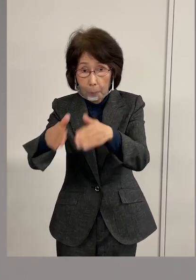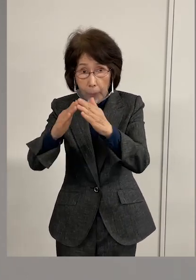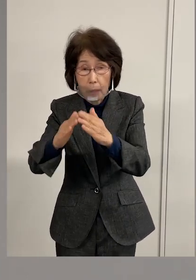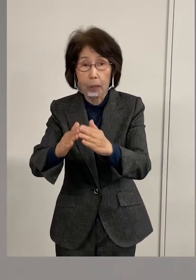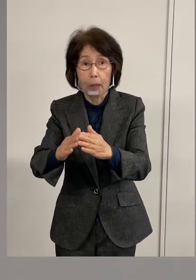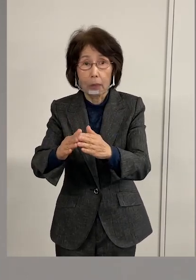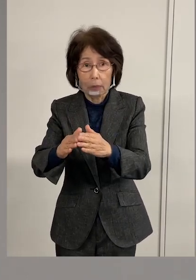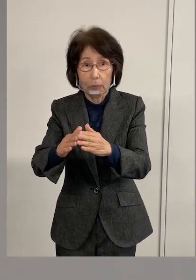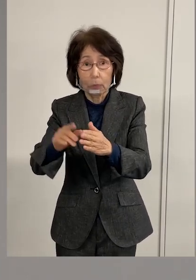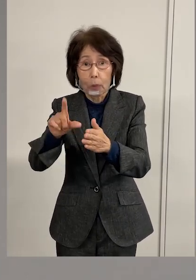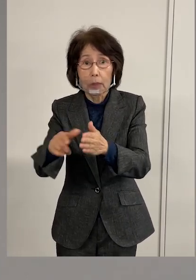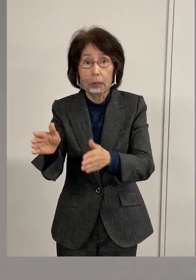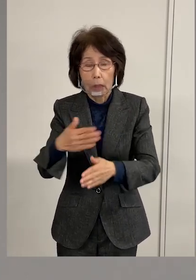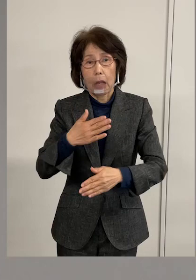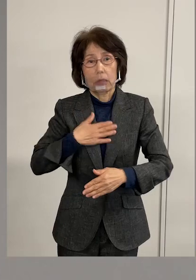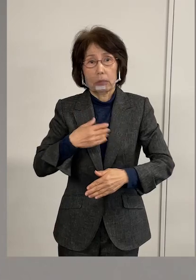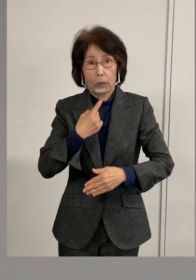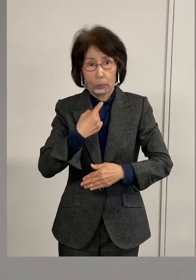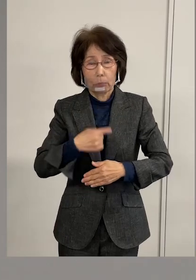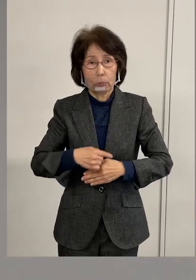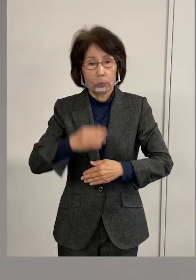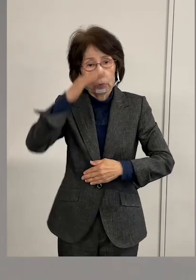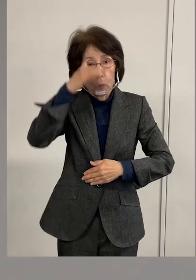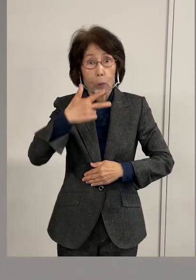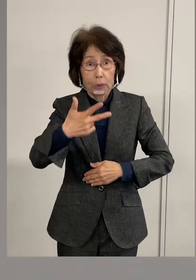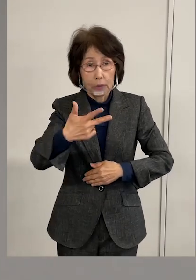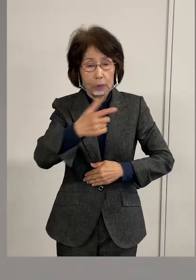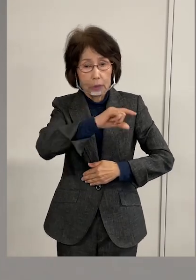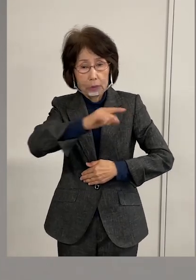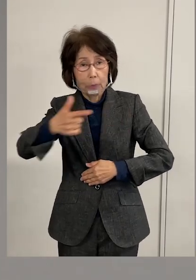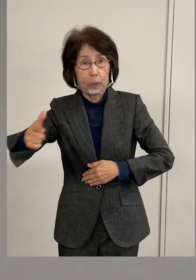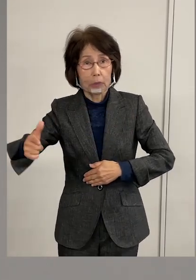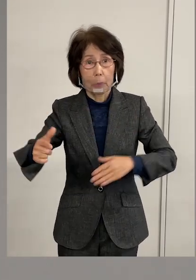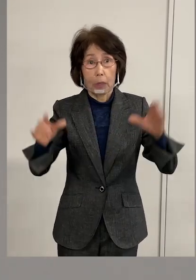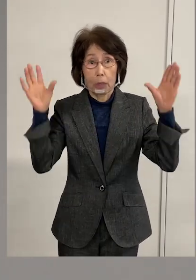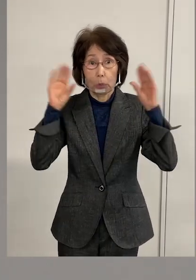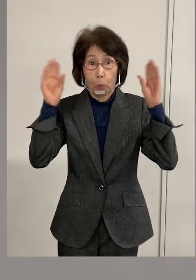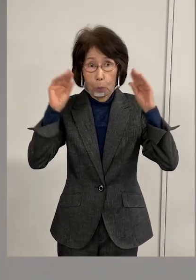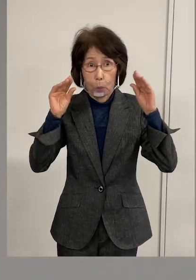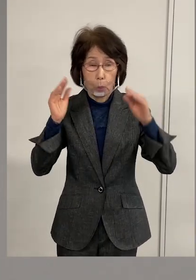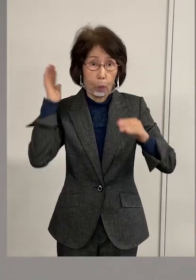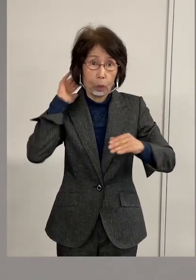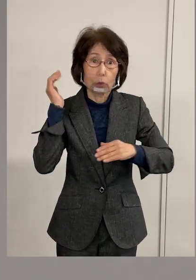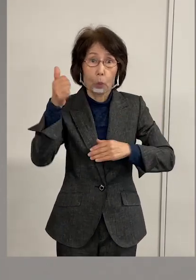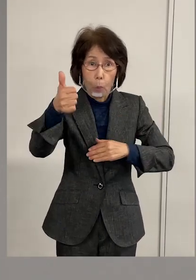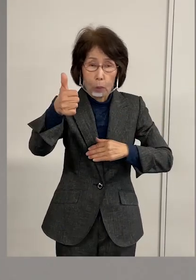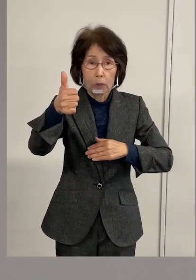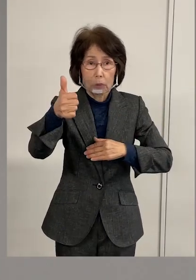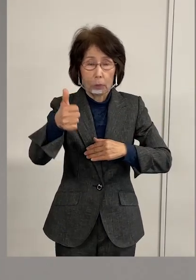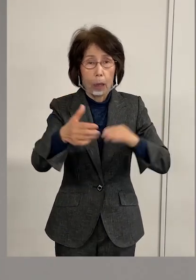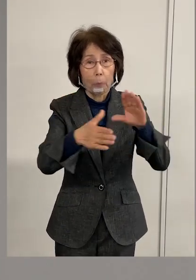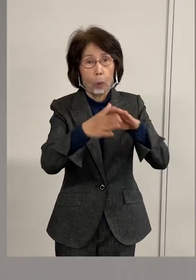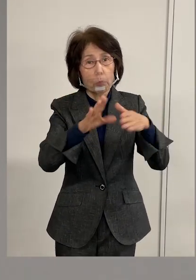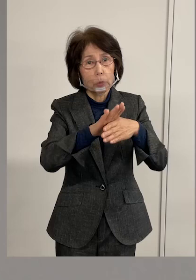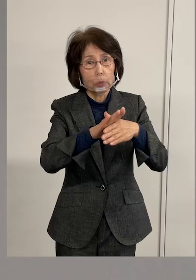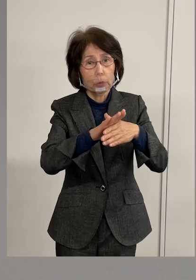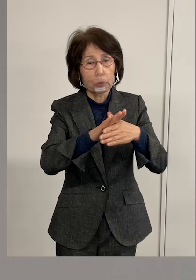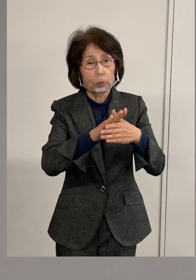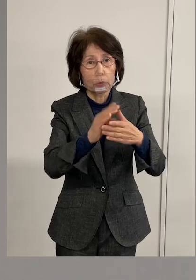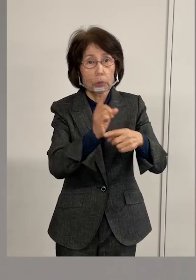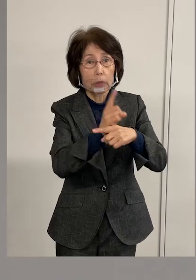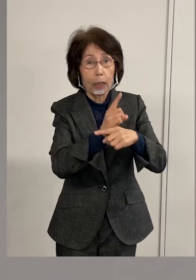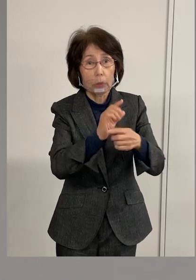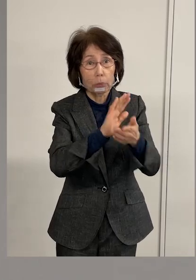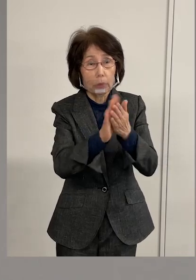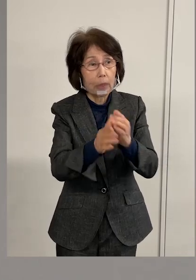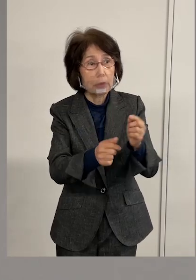ども、まあ、古市では様々な情報をですね、ここ、まあ、総理とか、特に文部科学大臣にいろんな提言を